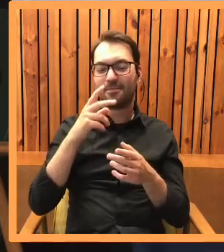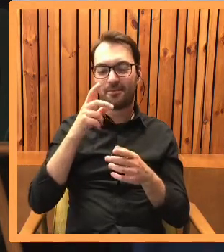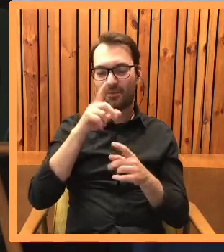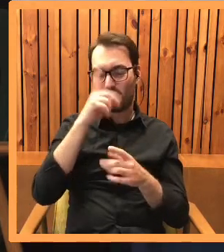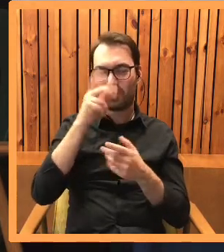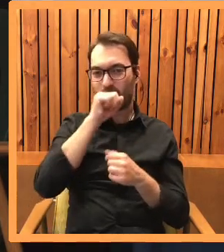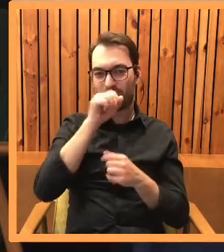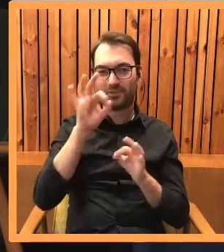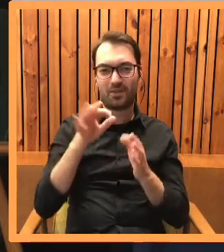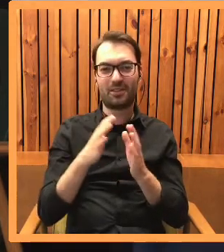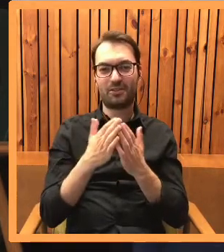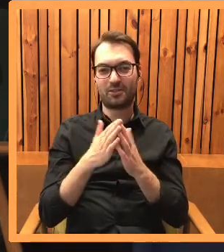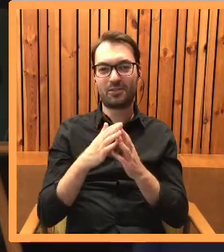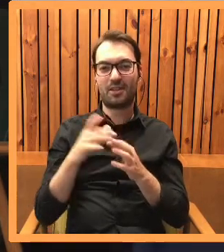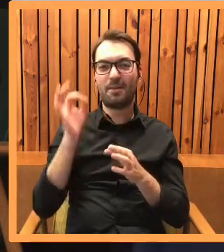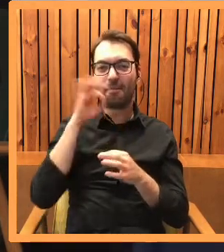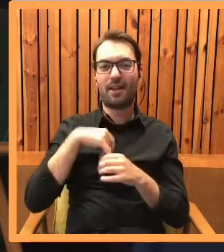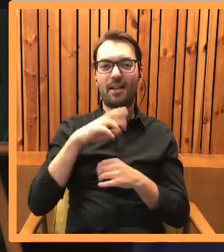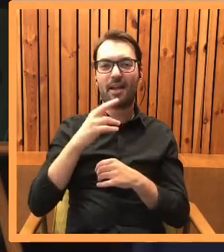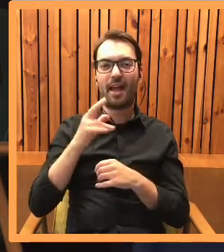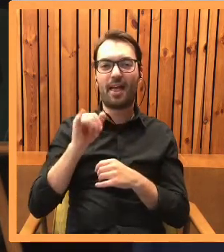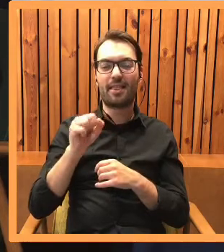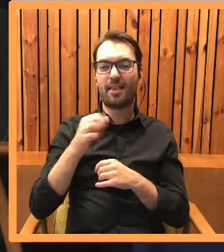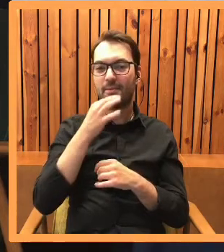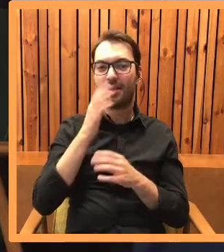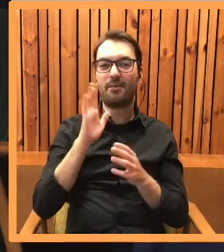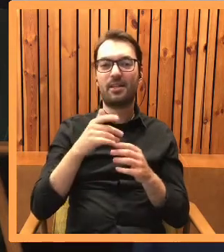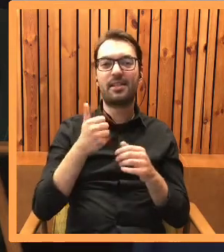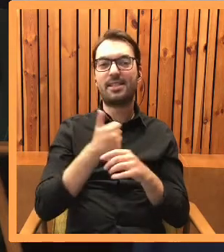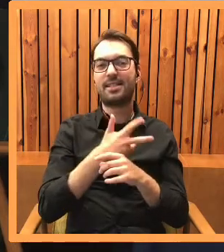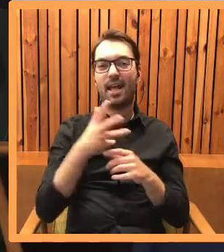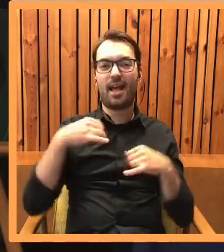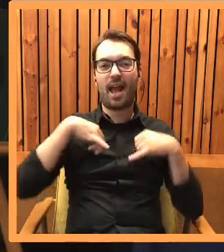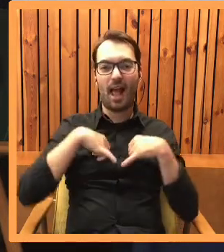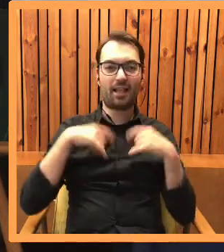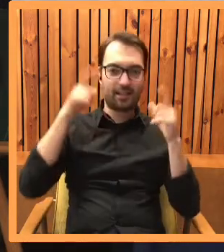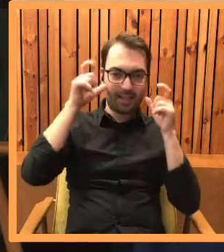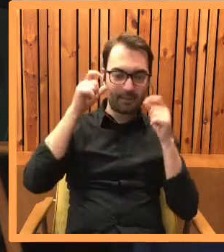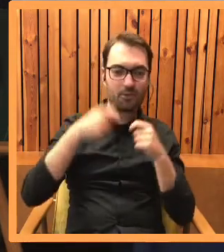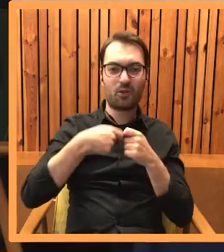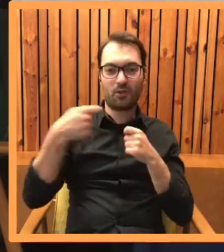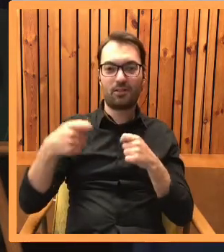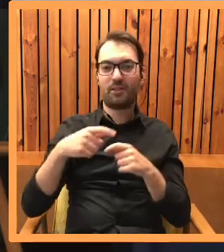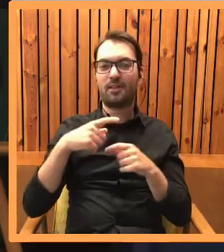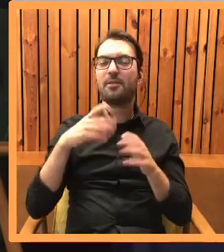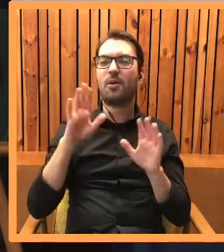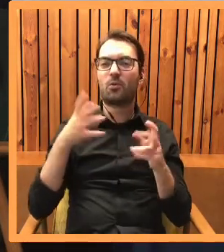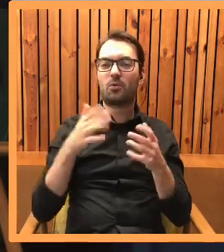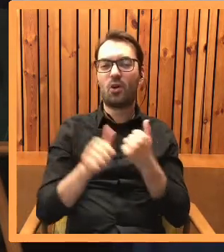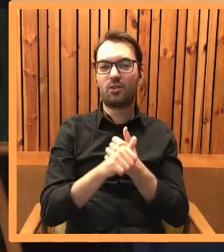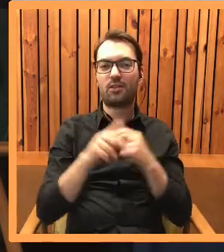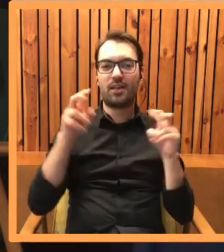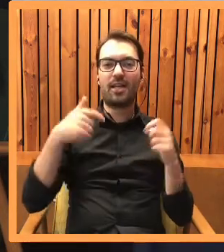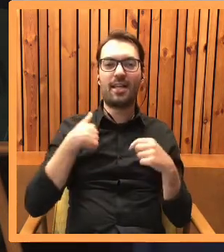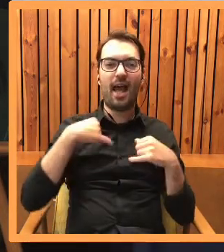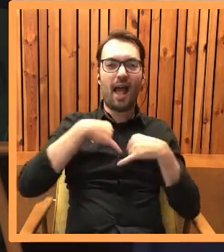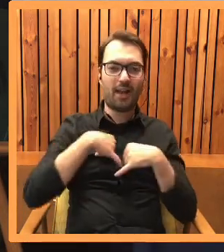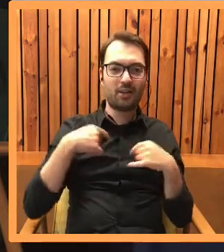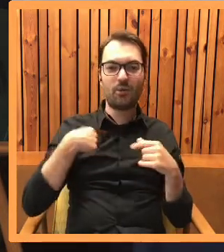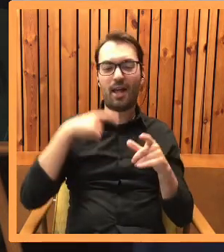przychodzą. Pani Irenia pisze między innymi, czy będzie kontynuacja serii Anielsko-Diabelskiej. Przypomnijmy, Ja Diablica, Ja Nielica i Ja Potępiona.